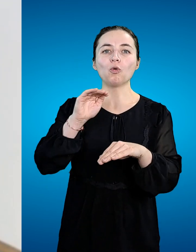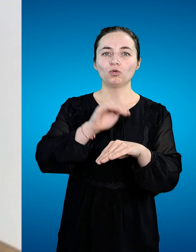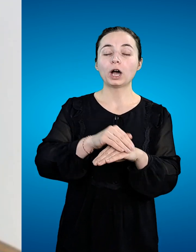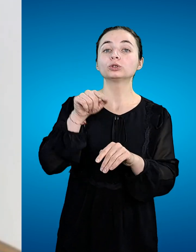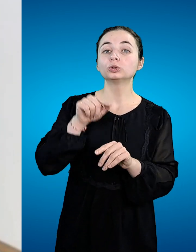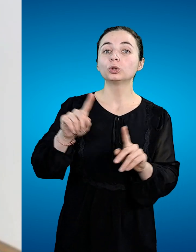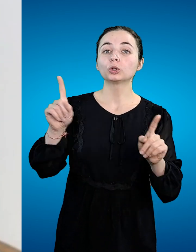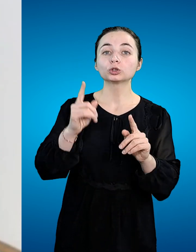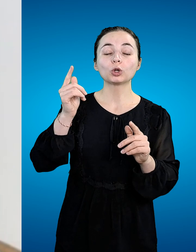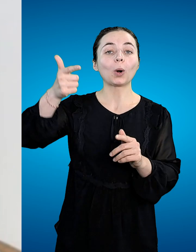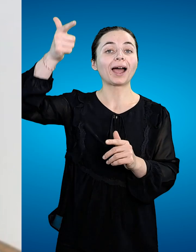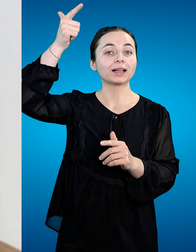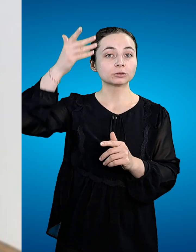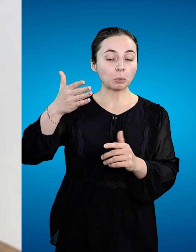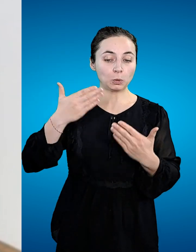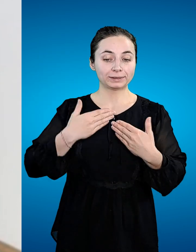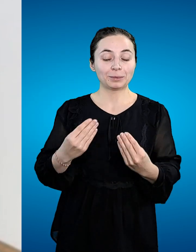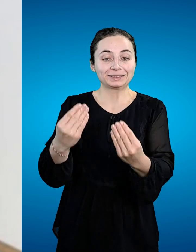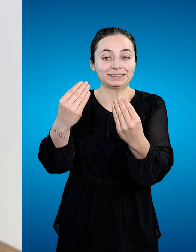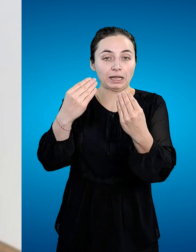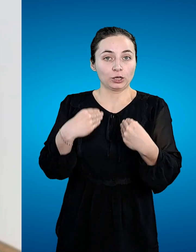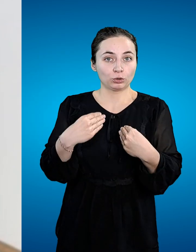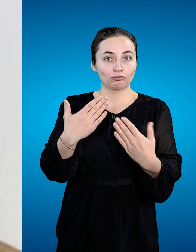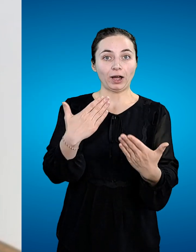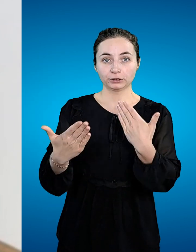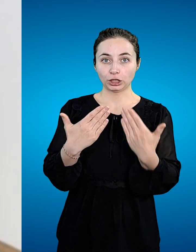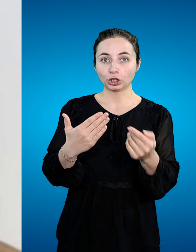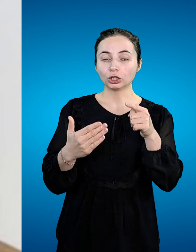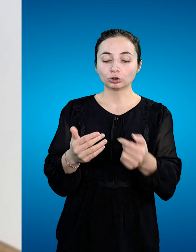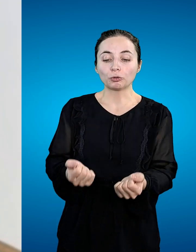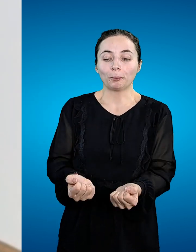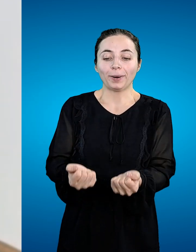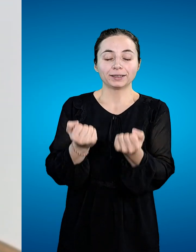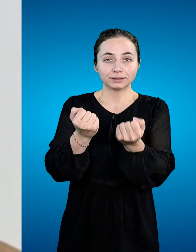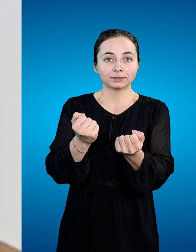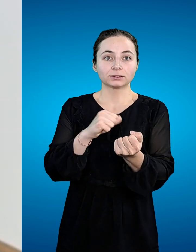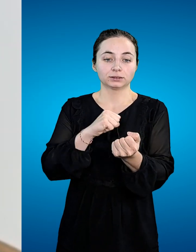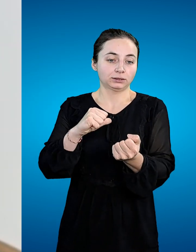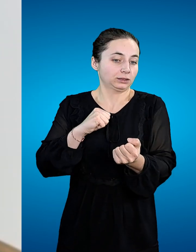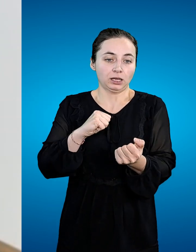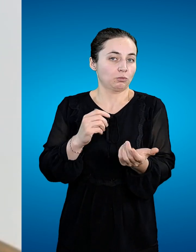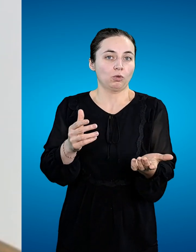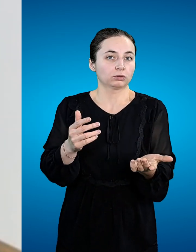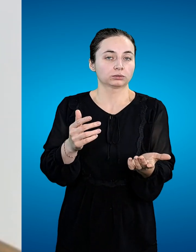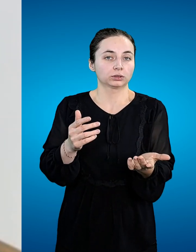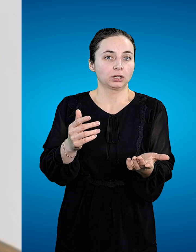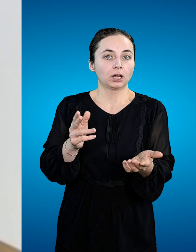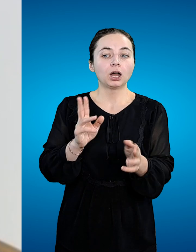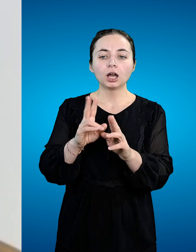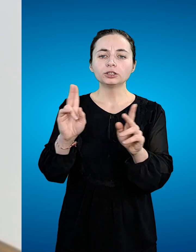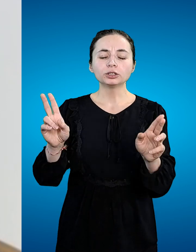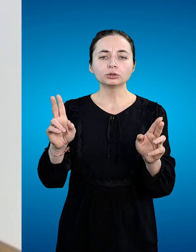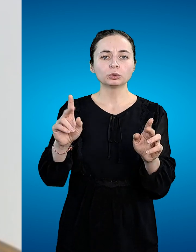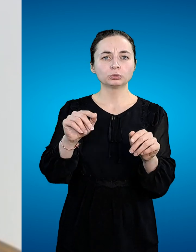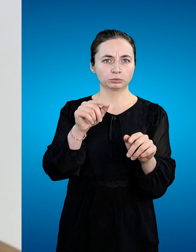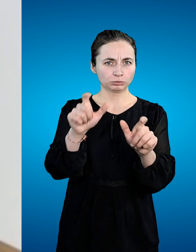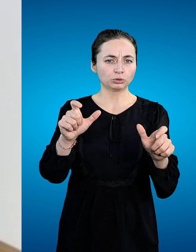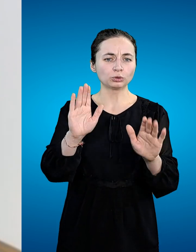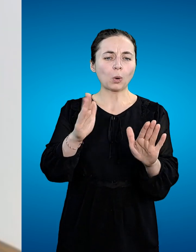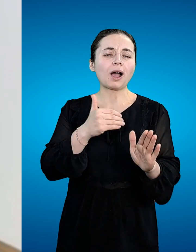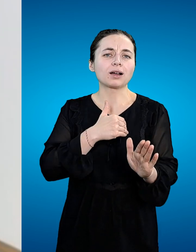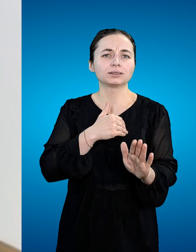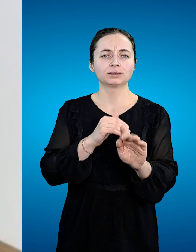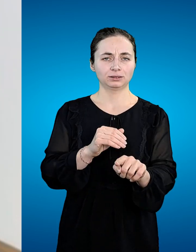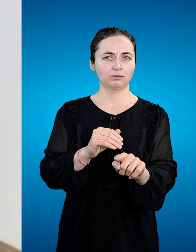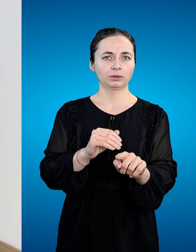по факту то, что Господь нам дает в отношениях. Это то, что поддерживается само собой. Некоторые люди только